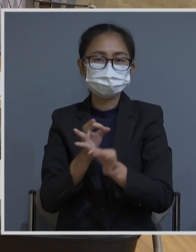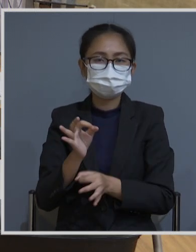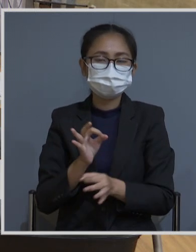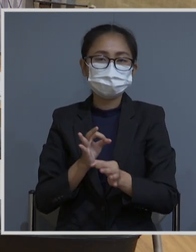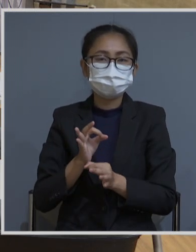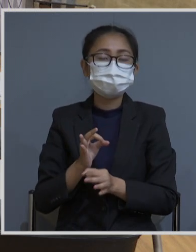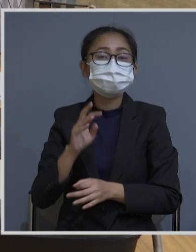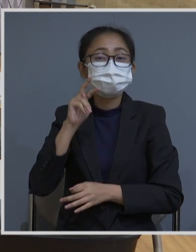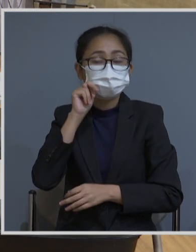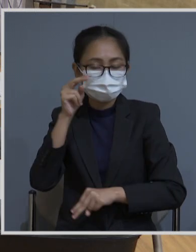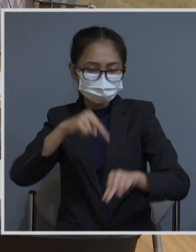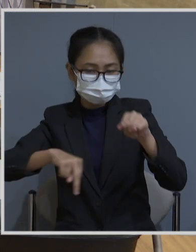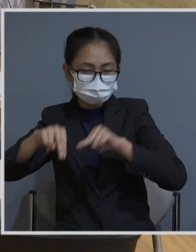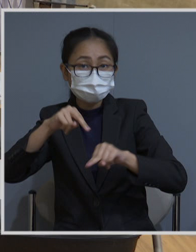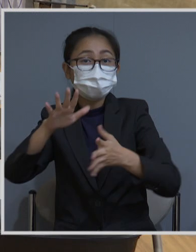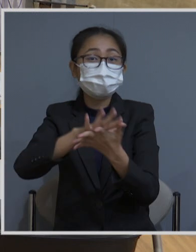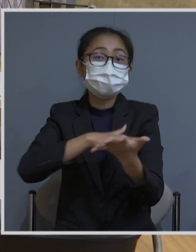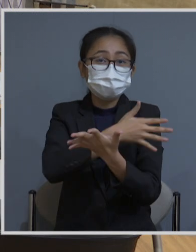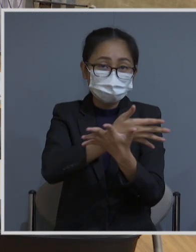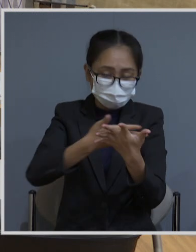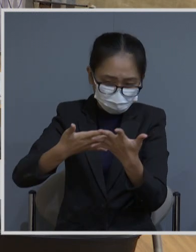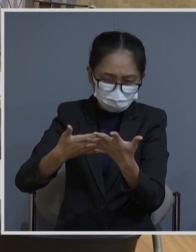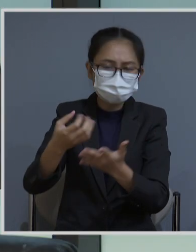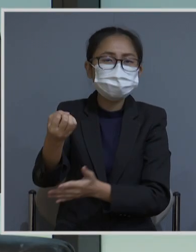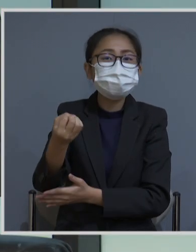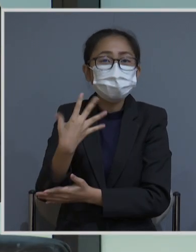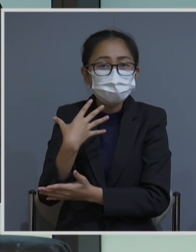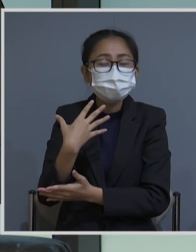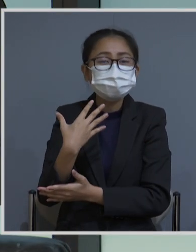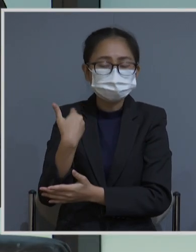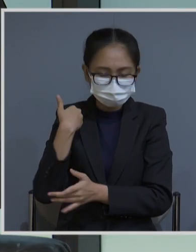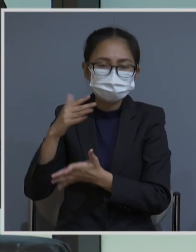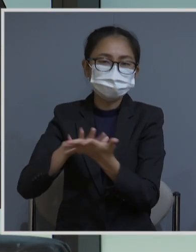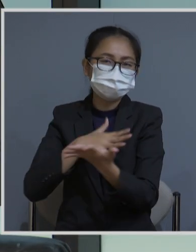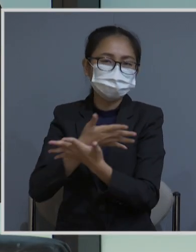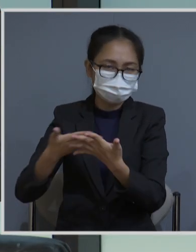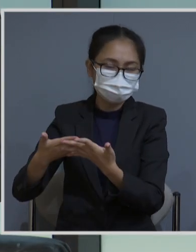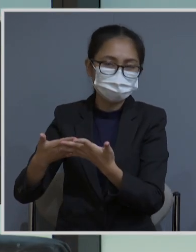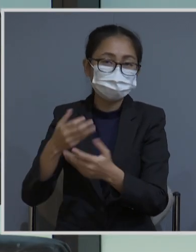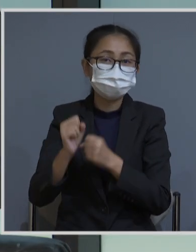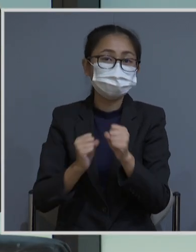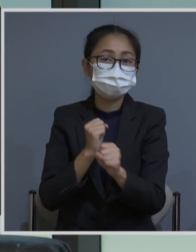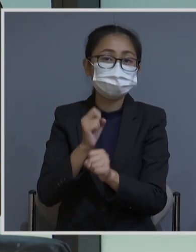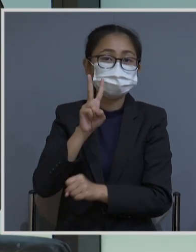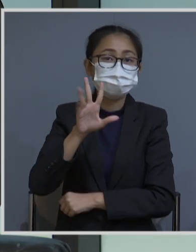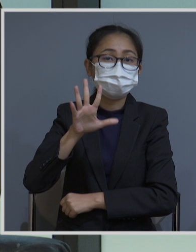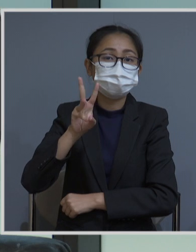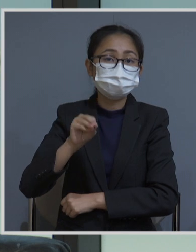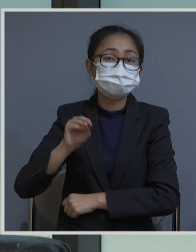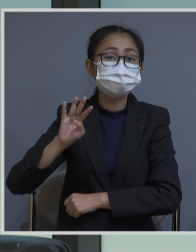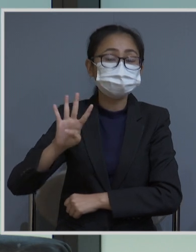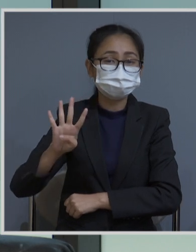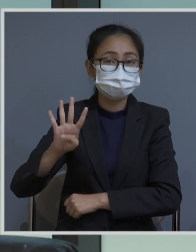ชลประทานก็ได้เตรียมการจัดท่านร้องเรียนมาเนี่ยไปเตรียมการแล้วปี 6 4